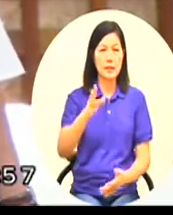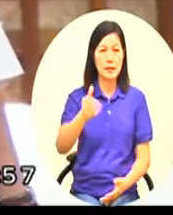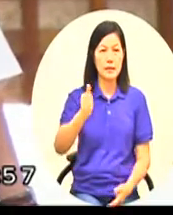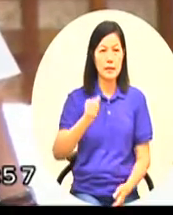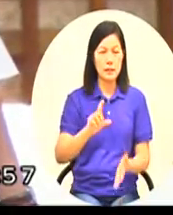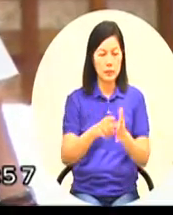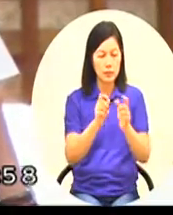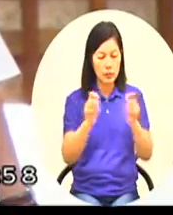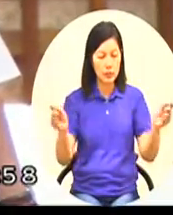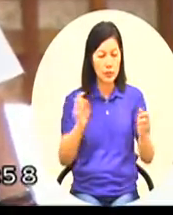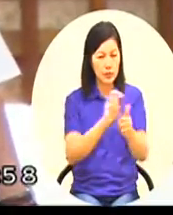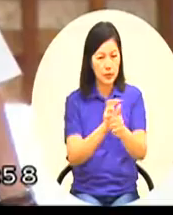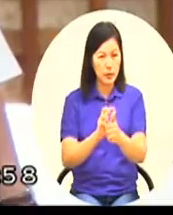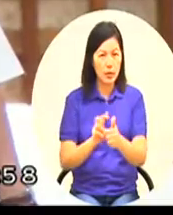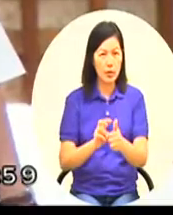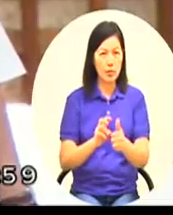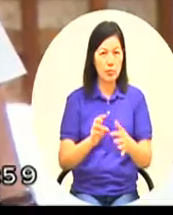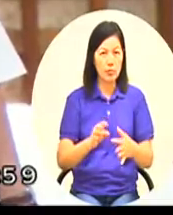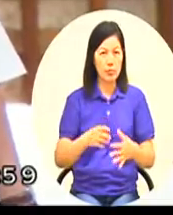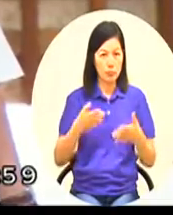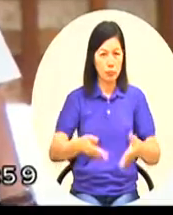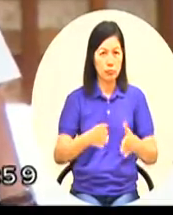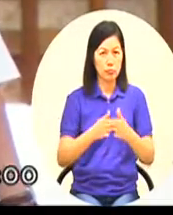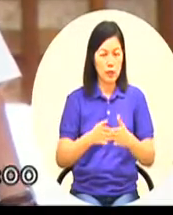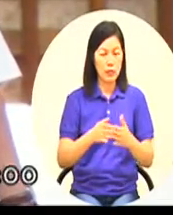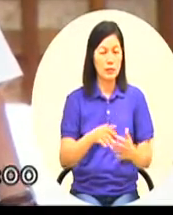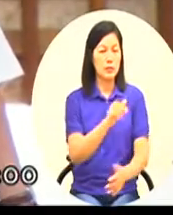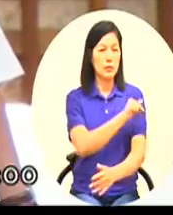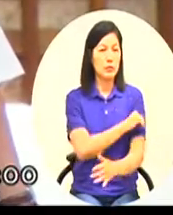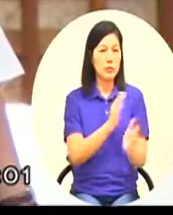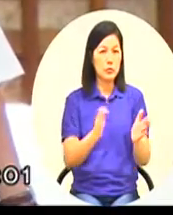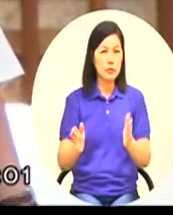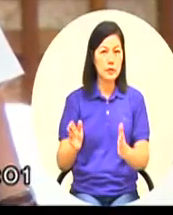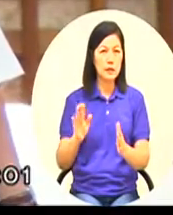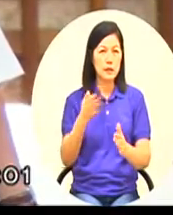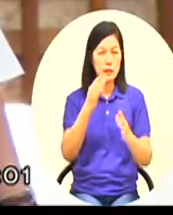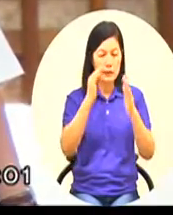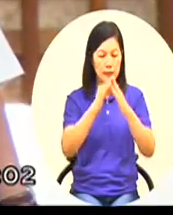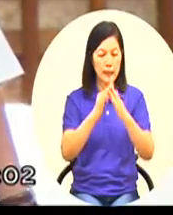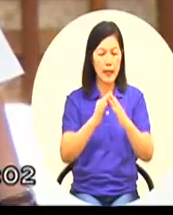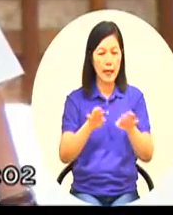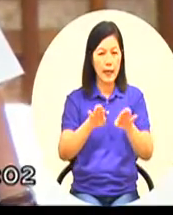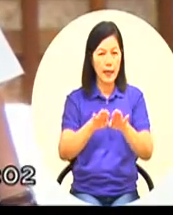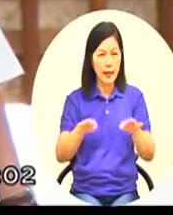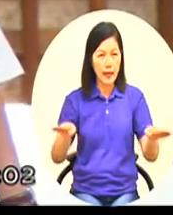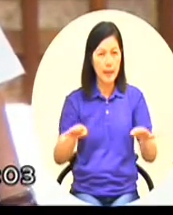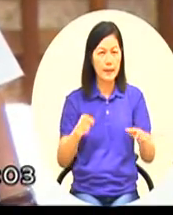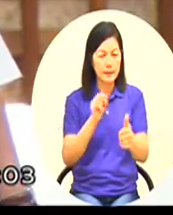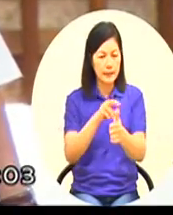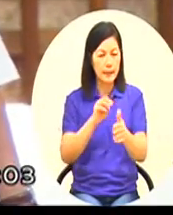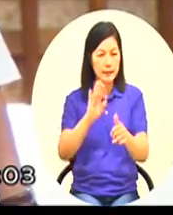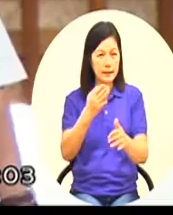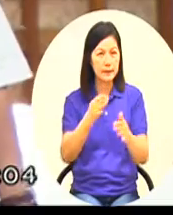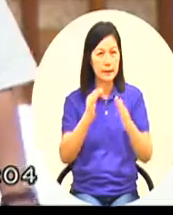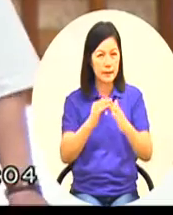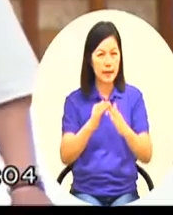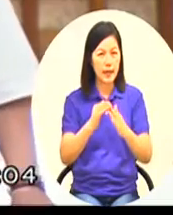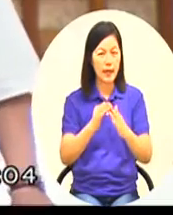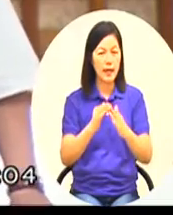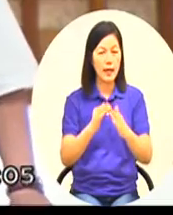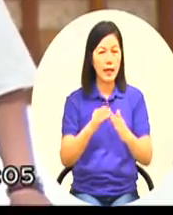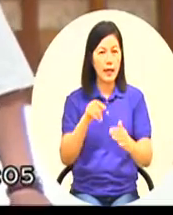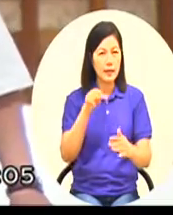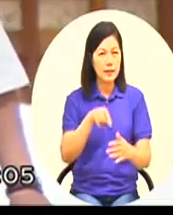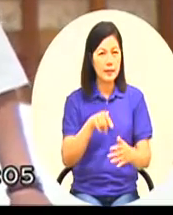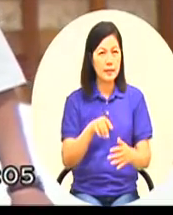要的一个环节就是护理之家，就是我们就是安养之家这些。所以说在这上面，你有没有去